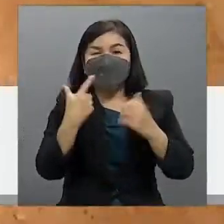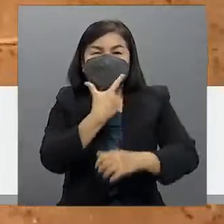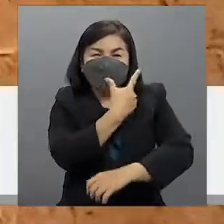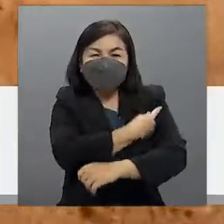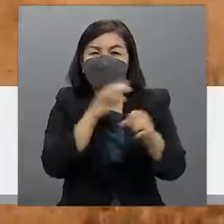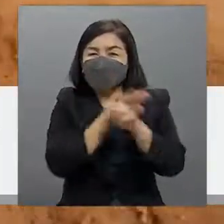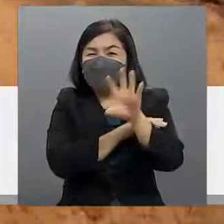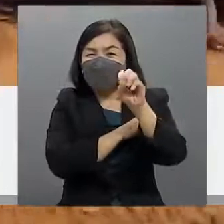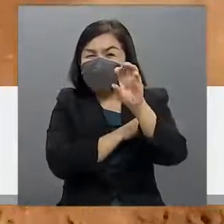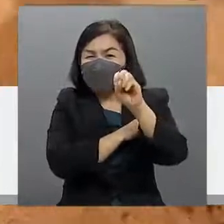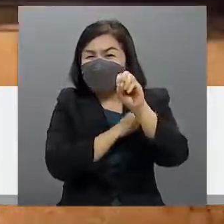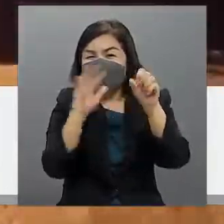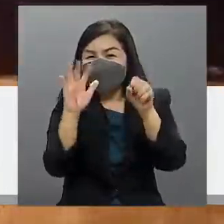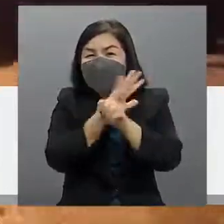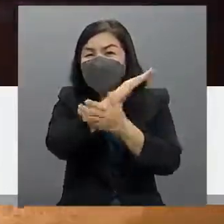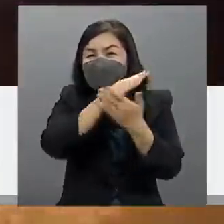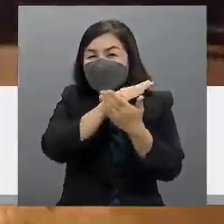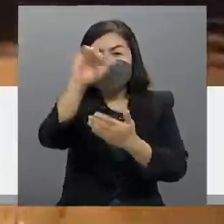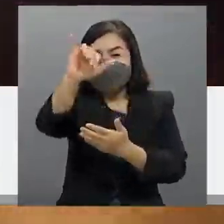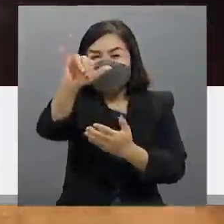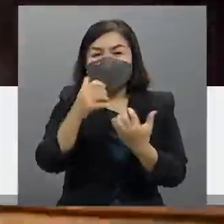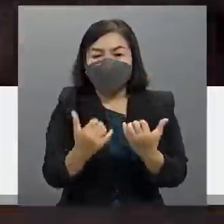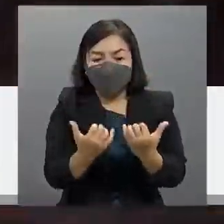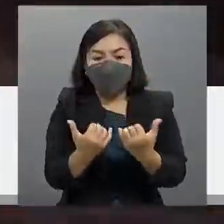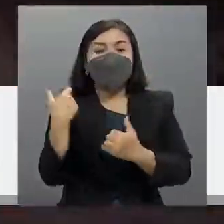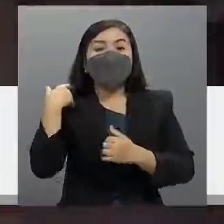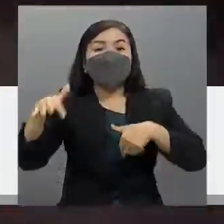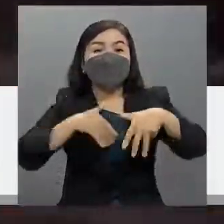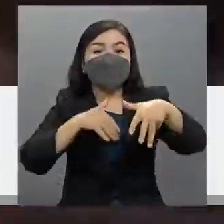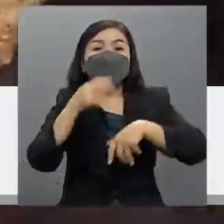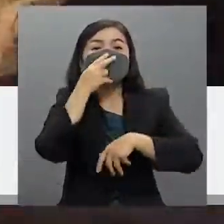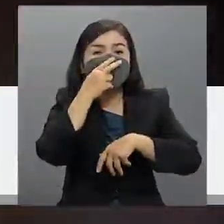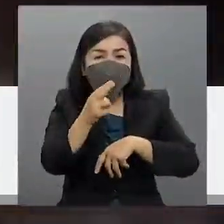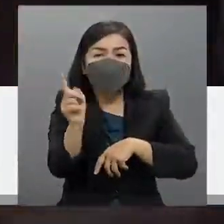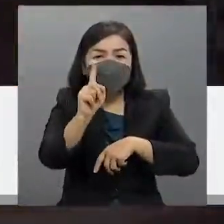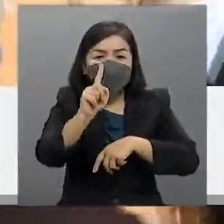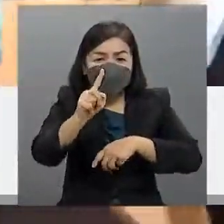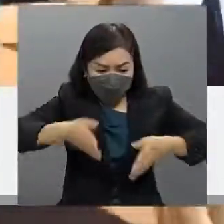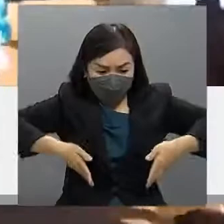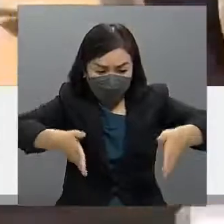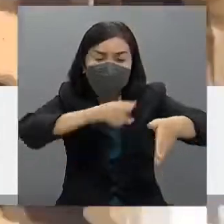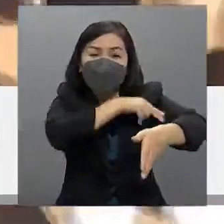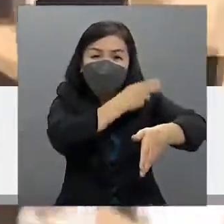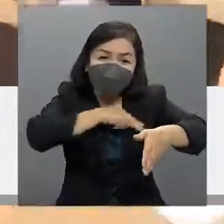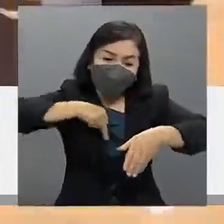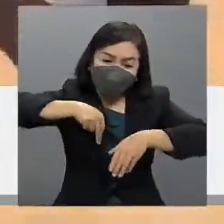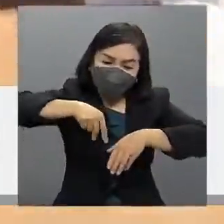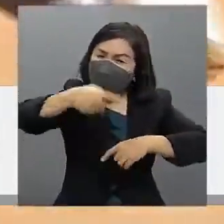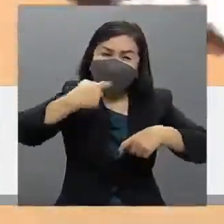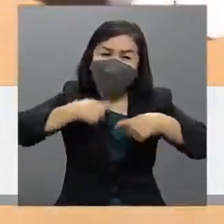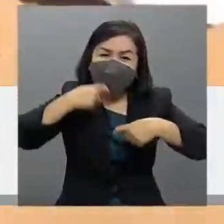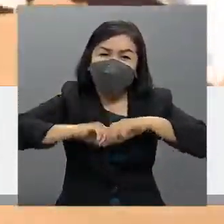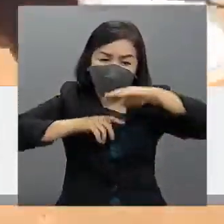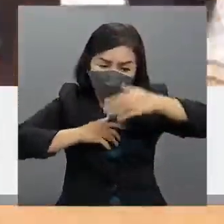จำนวนประชากรเลยนะคะคุณผู้ชมจะเห็นว่าเส้นทางการเข้าไปของทีมแพทย์ยากลำบากค่ะจากความทุร